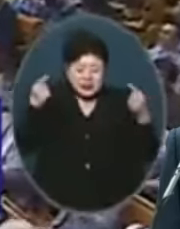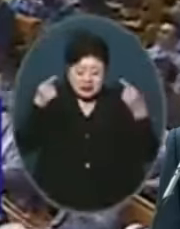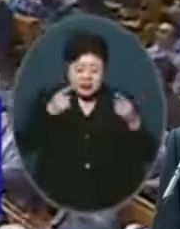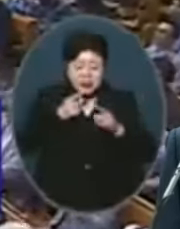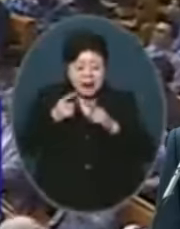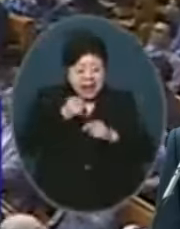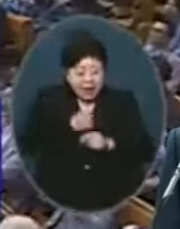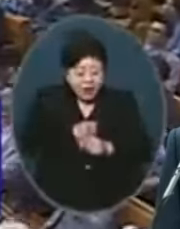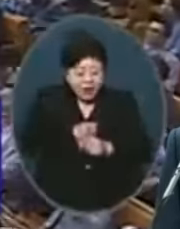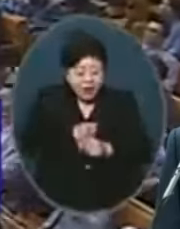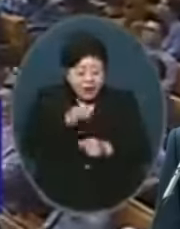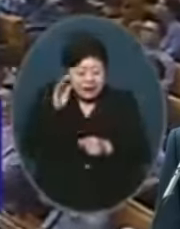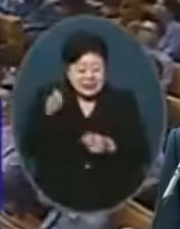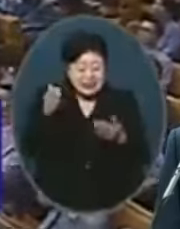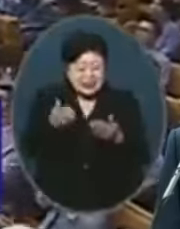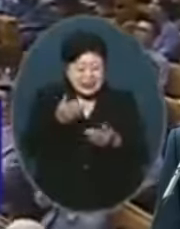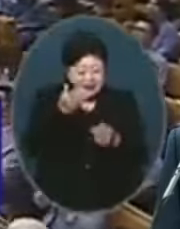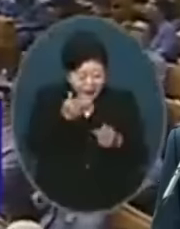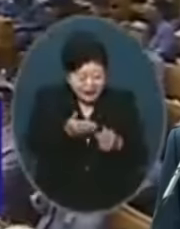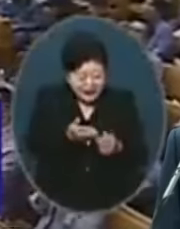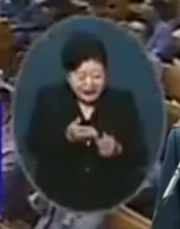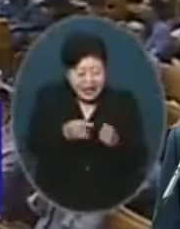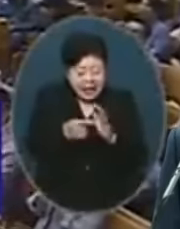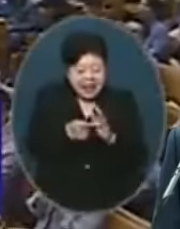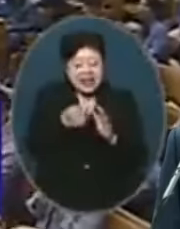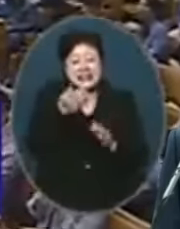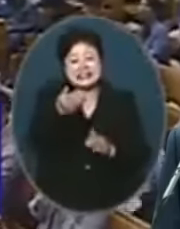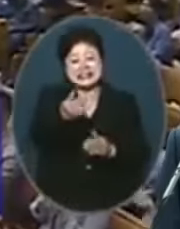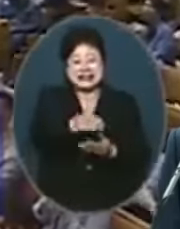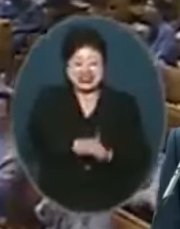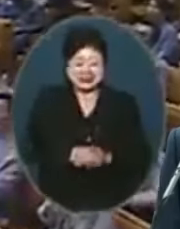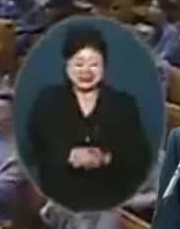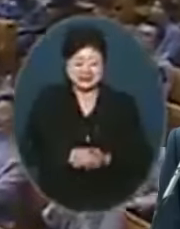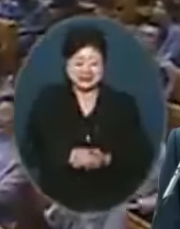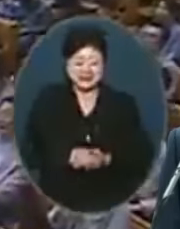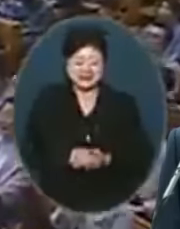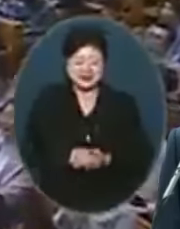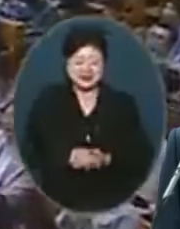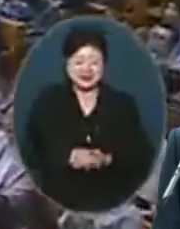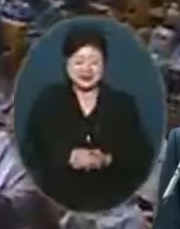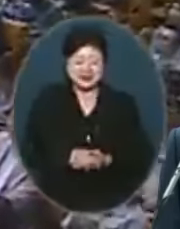것을 말하며 장래일을 너희에게 알리시리라.